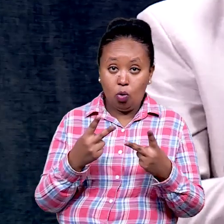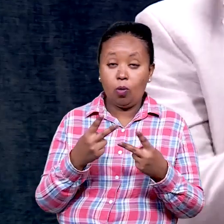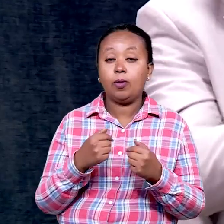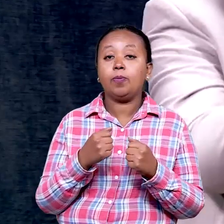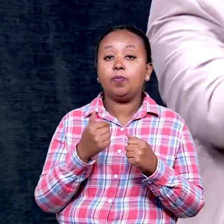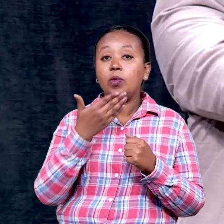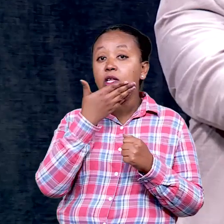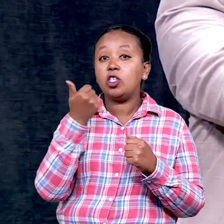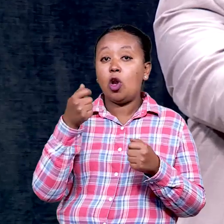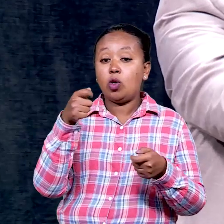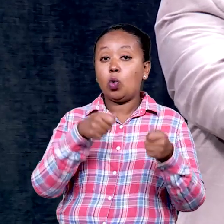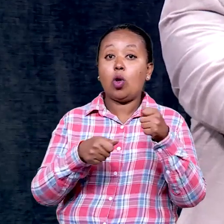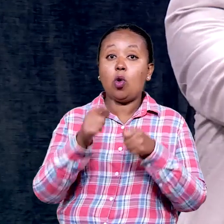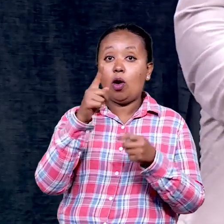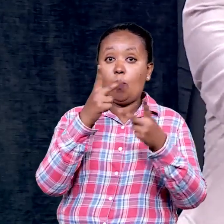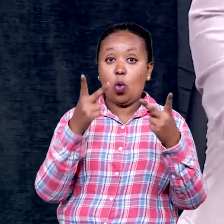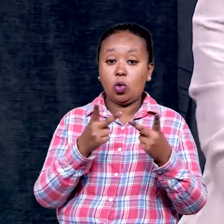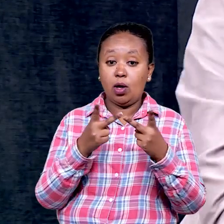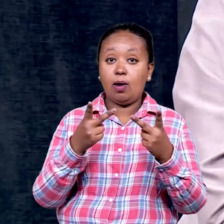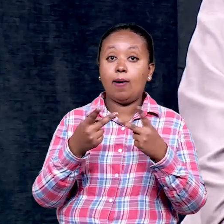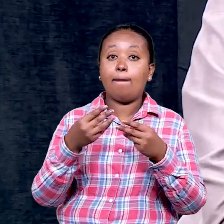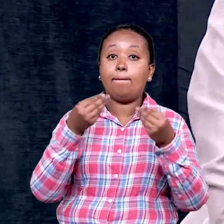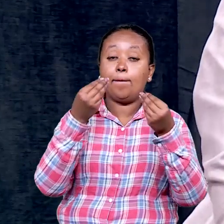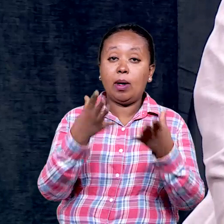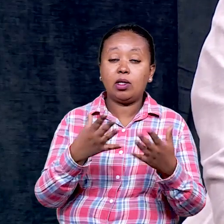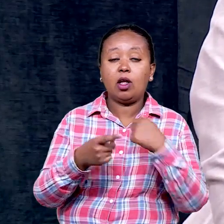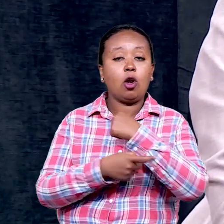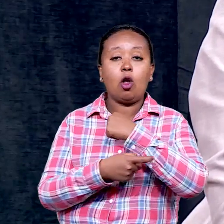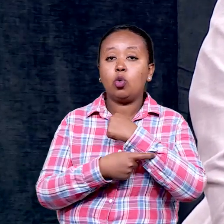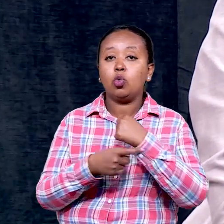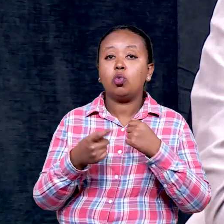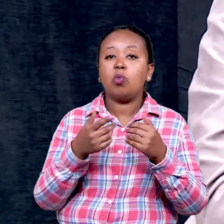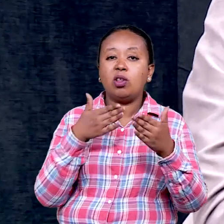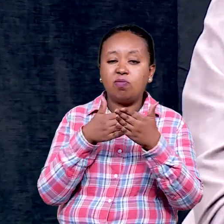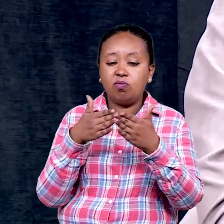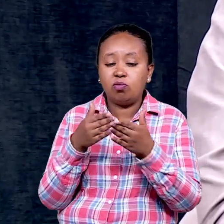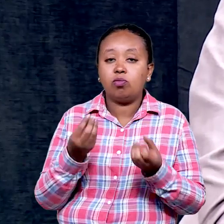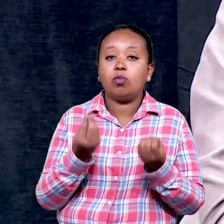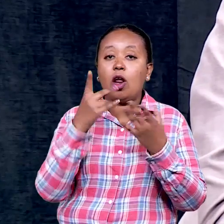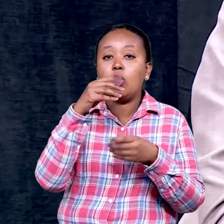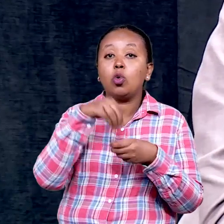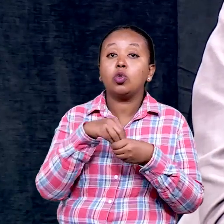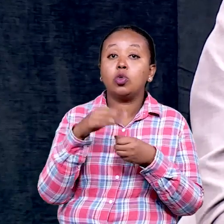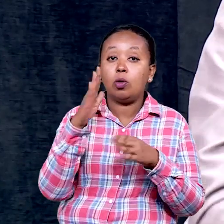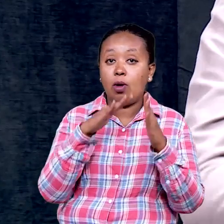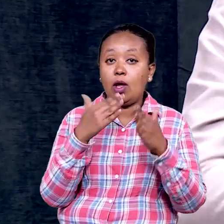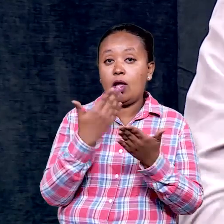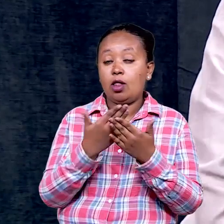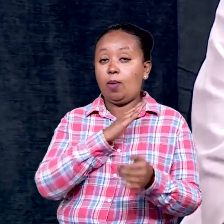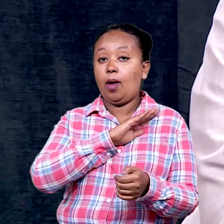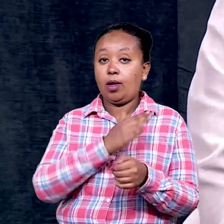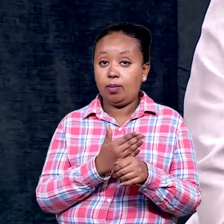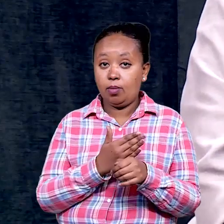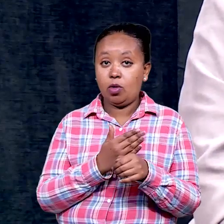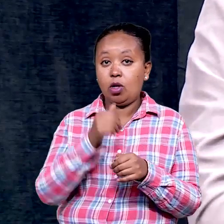አይቶ የተሻለ አስተዋጽኦ አንድ ቦታ ላይ ለማበርከት ተግዳሮቱ ከፍተኛ ነው። ይሄ አንደኛው የውስጥ እንትኑ ይመስለኛል።